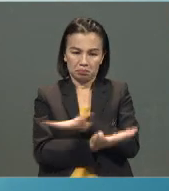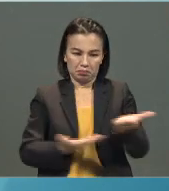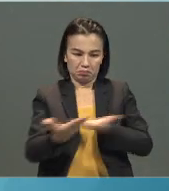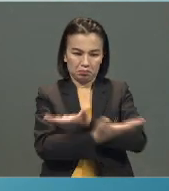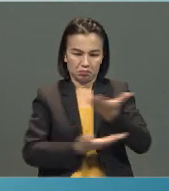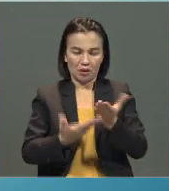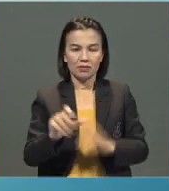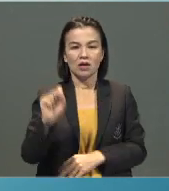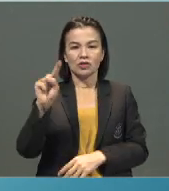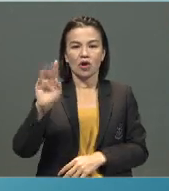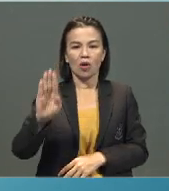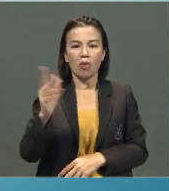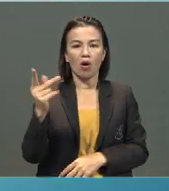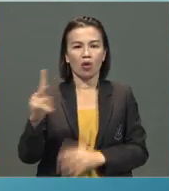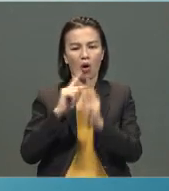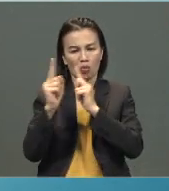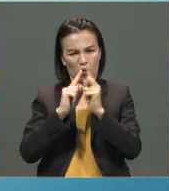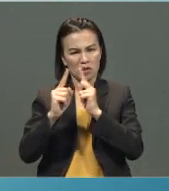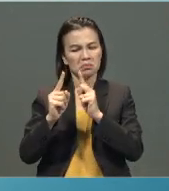แต่เรื่องนี้เราต้องมีการพูดคุยกันอย่างมากกับในเช้าวันนี้ที่ที่ประชุมของส.ป.ก.ว่าถึงแม้จะเป็นคนที่เป็นลูกเรือที่มาจากต่างชาติเข้ามาอย่างประเทศของเรานะครับในข้อกำหนดที่เป็นลักษณะเฉพาะขึ้นมาแต่ปรากฏว่าในพื้นที่ที่เราได้จัดพื้นที่ให้เขาพักเนี่ยนะครับเนื่องจากว่าช่วงตอนนี้มีการเปิดสายการบินอยู่หลายสายนะครับเดิมเนี่ยเราใช้ทางได้ส่วนภูมิอย่างที่บอกแต่ว่าพอครั้งนี้มาลงที่สนามบินอู่ตะเภาทำให้มาตรการของการคุมเข้มในเรื่องตรงนี้มีข้อที่เราต้องทบทวนและต้องปฏิบัติกันใหม่นะครับอ่ะ